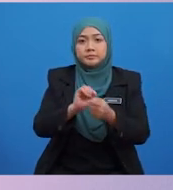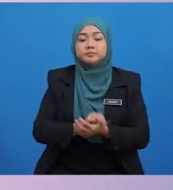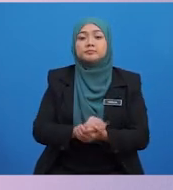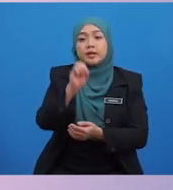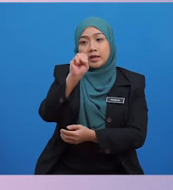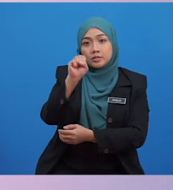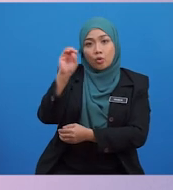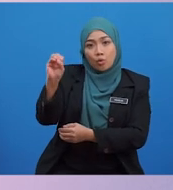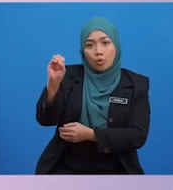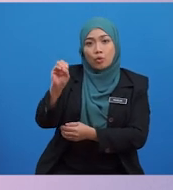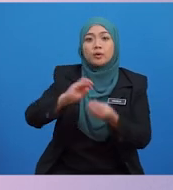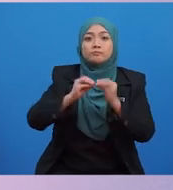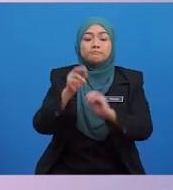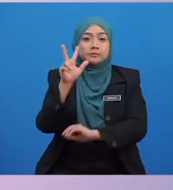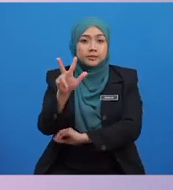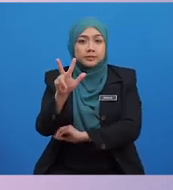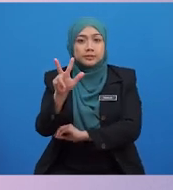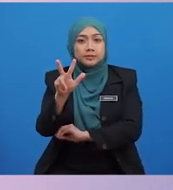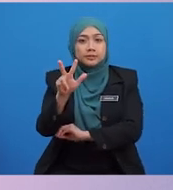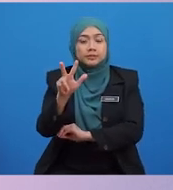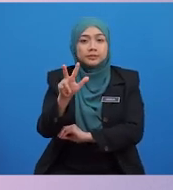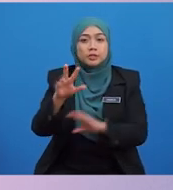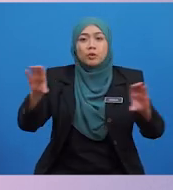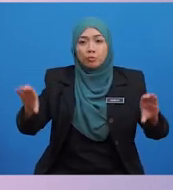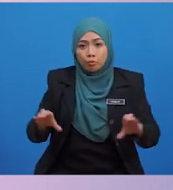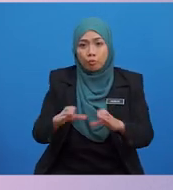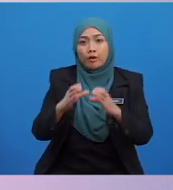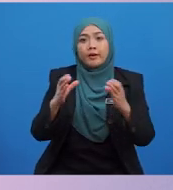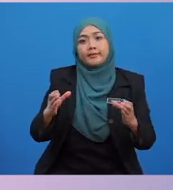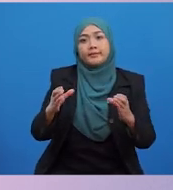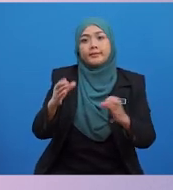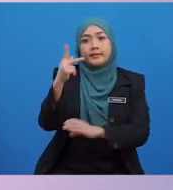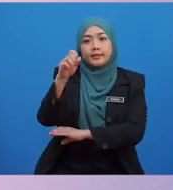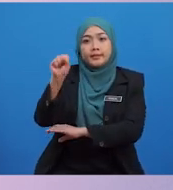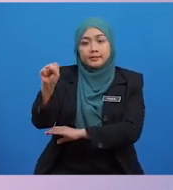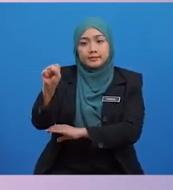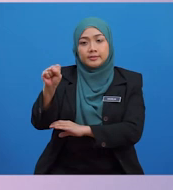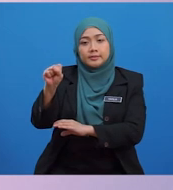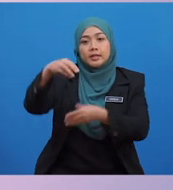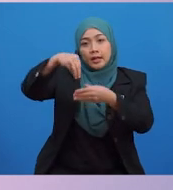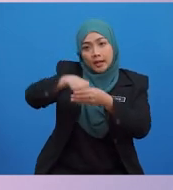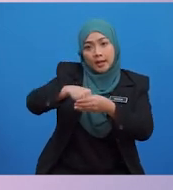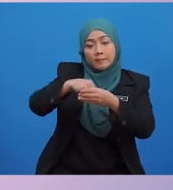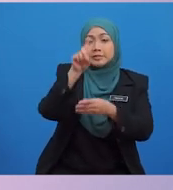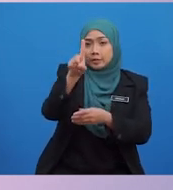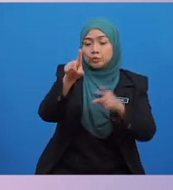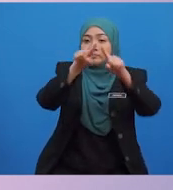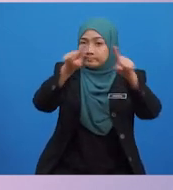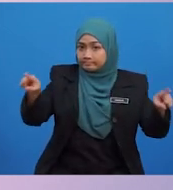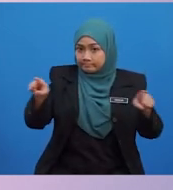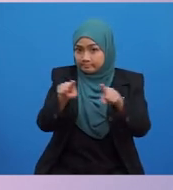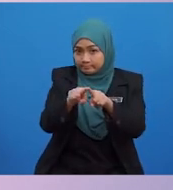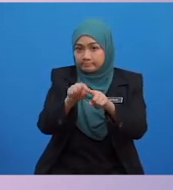kewujudan dan menyelesaikan masalah kiss berani GTA suatu segitiga dan yang terakhir